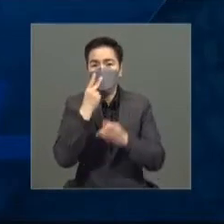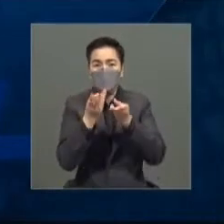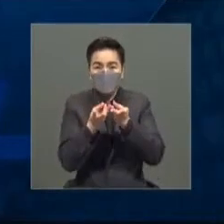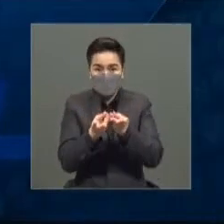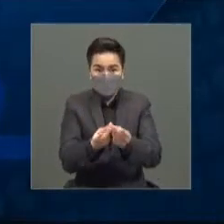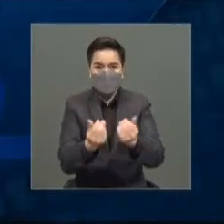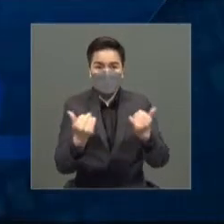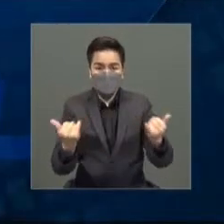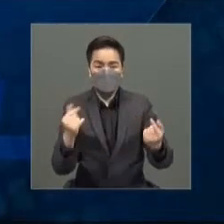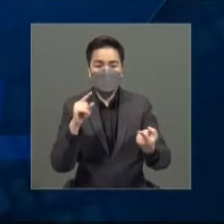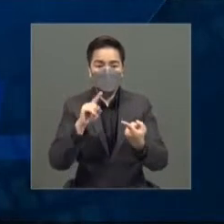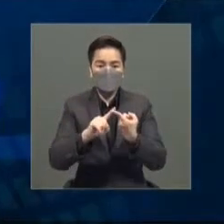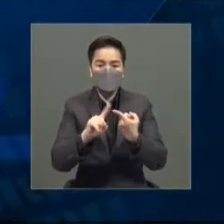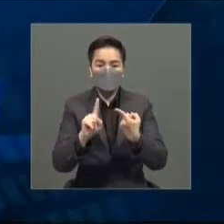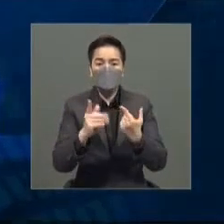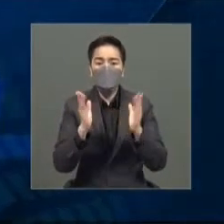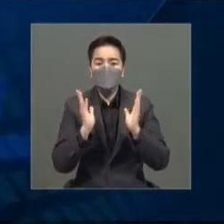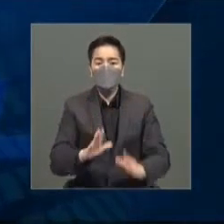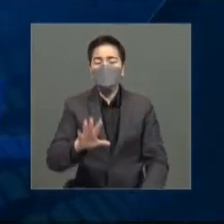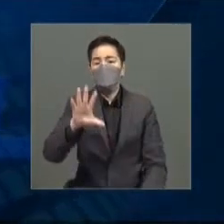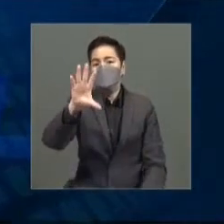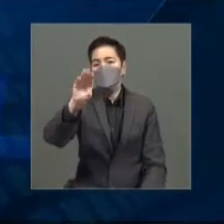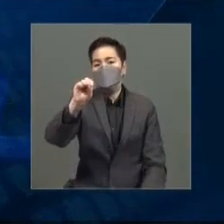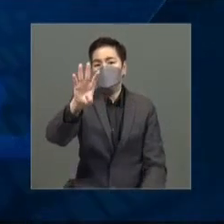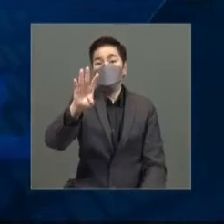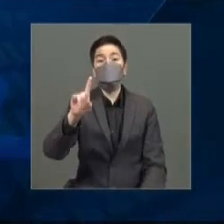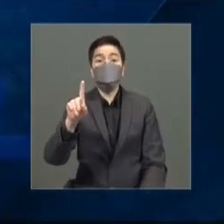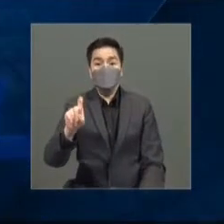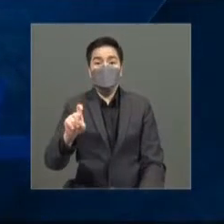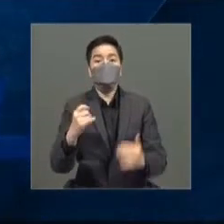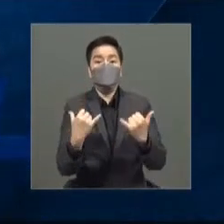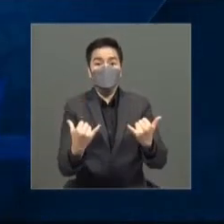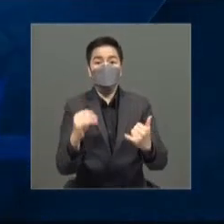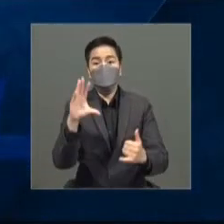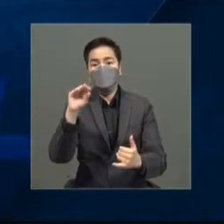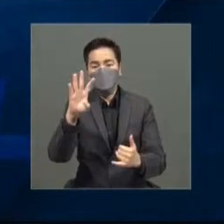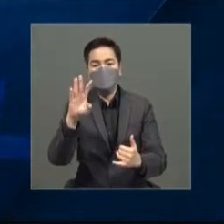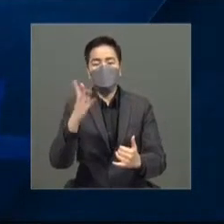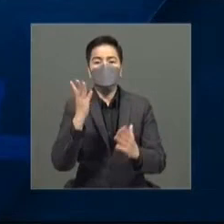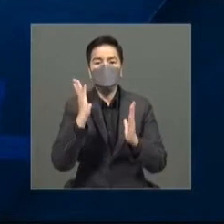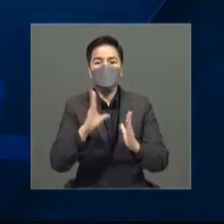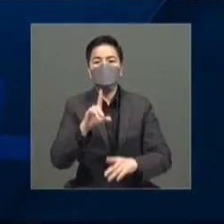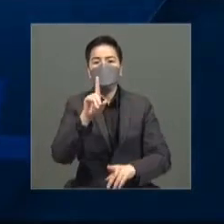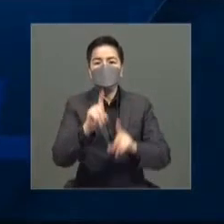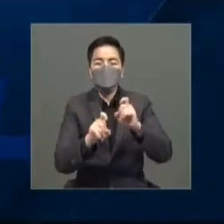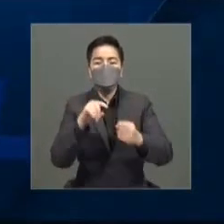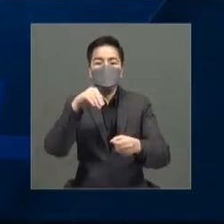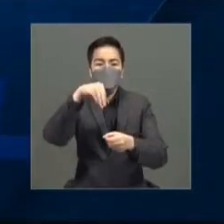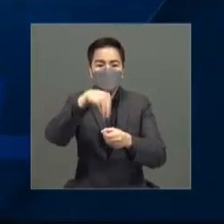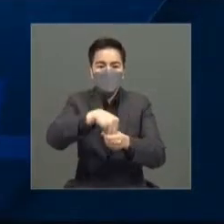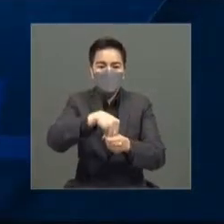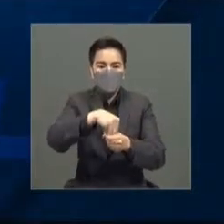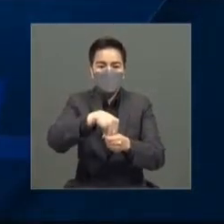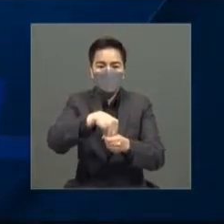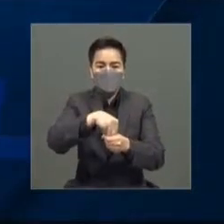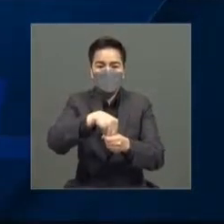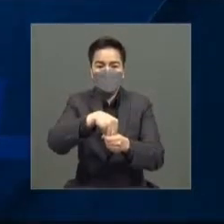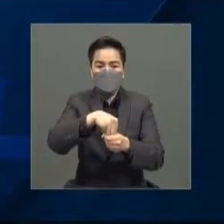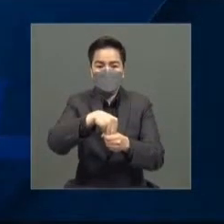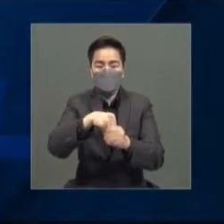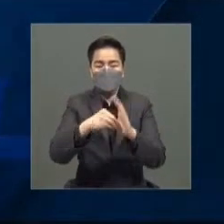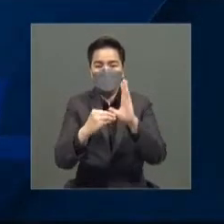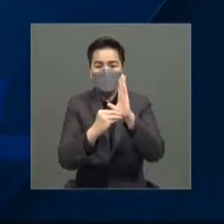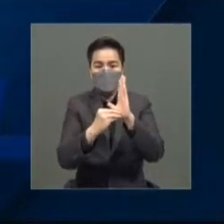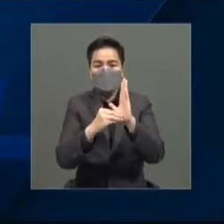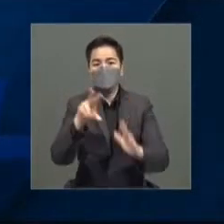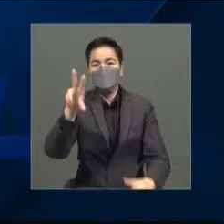เอียดนะคะในจำนวน54คนที่รายงานวันนี้เป็นผู้ที่เสียชีวิตอยู่ในก